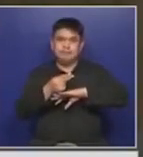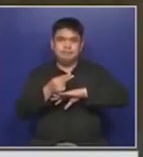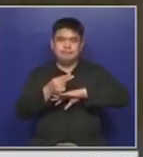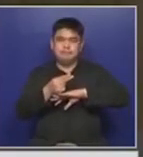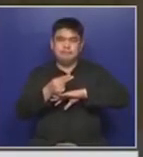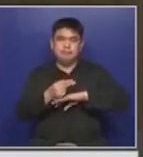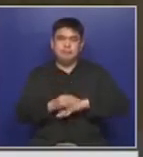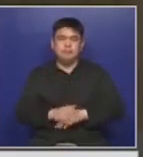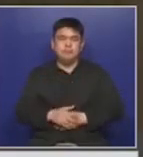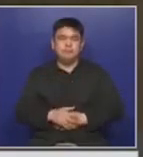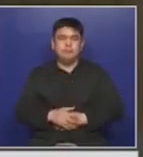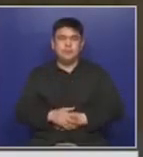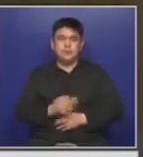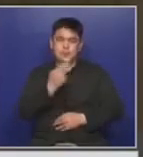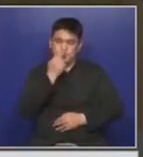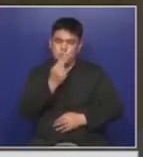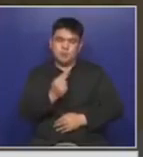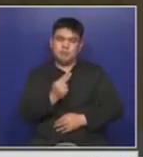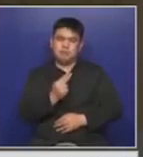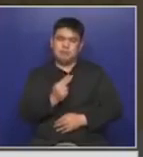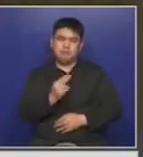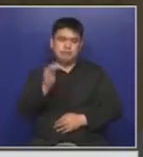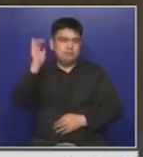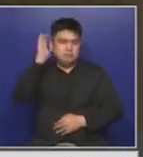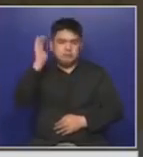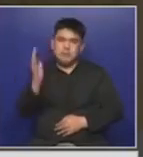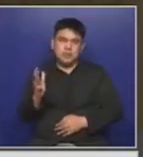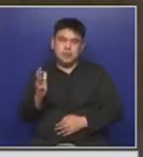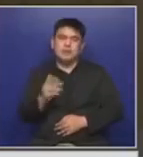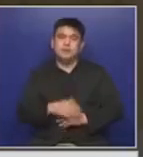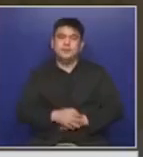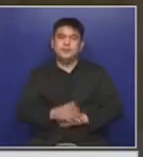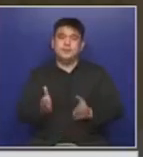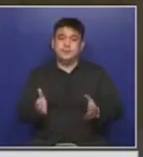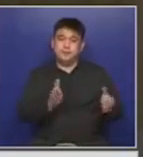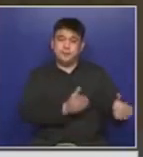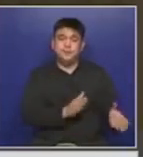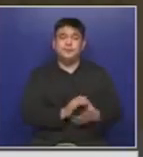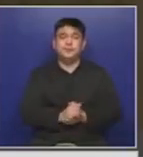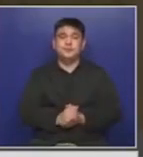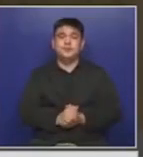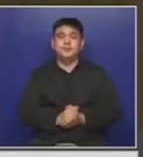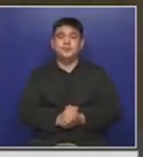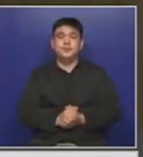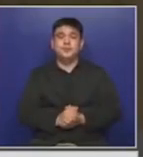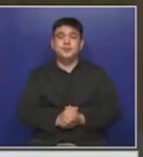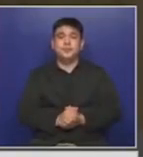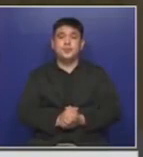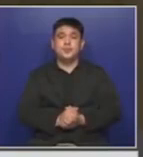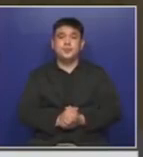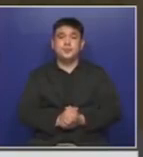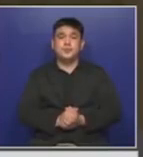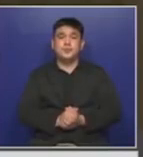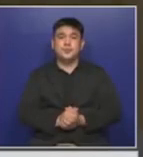ชื่อถือได้ยากนะครับอันนี้ก็เป็นประเด็นหนึ่งอีกด้านหนึ่งนะครับอาจจะไม่ใช่เรื่องที่เกี่ยวกับท่านโดยตร